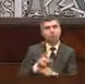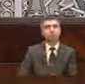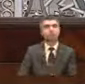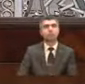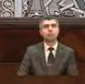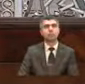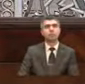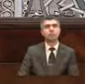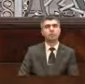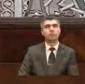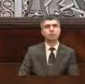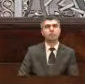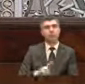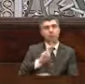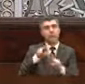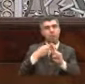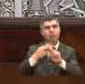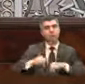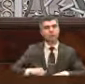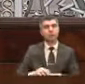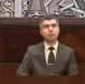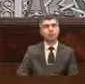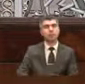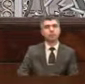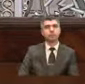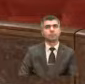سيد النائب. جواب السيد الوزير.